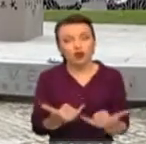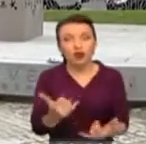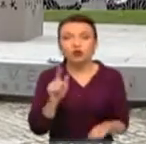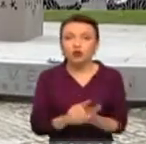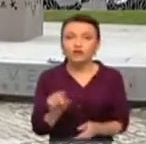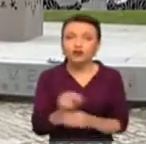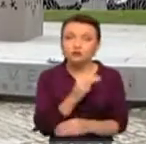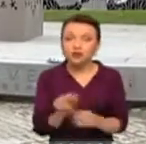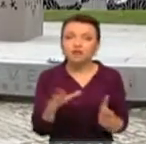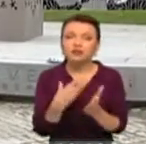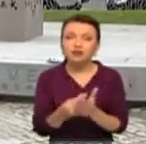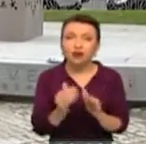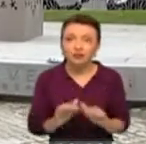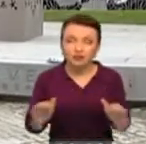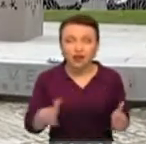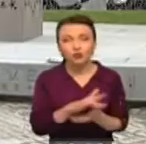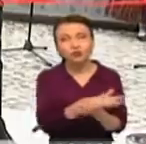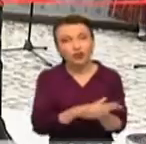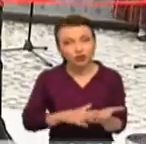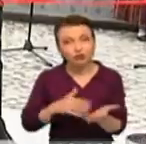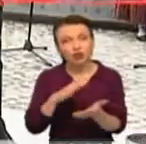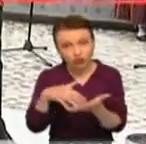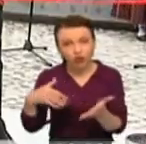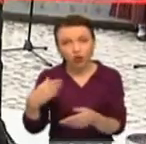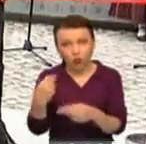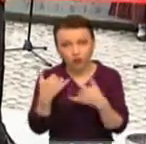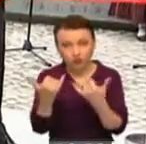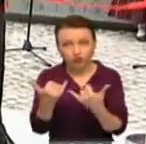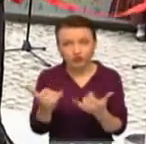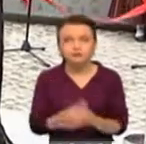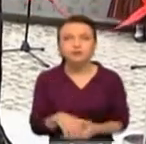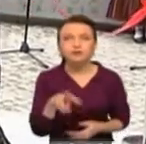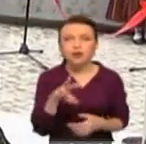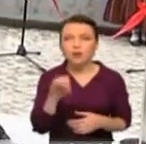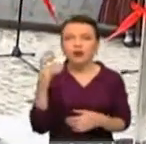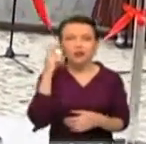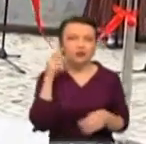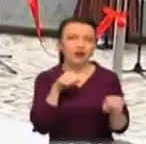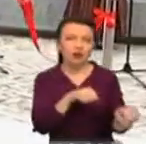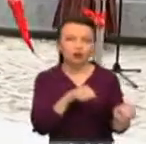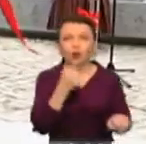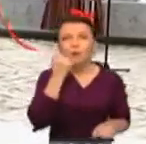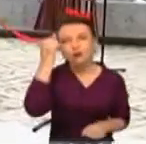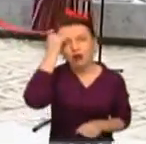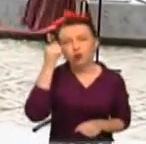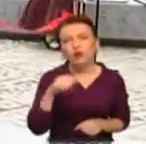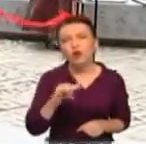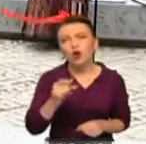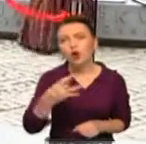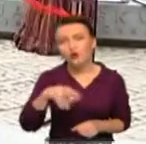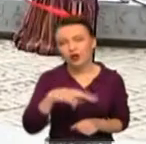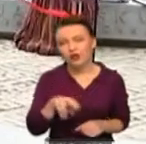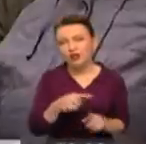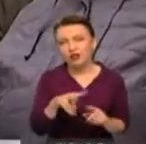виховувати своїх дітей, щоб їх далі продовжували вважати. Відкриваючи сквер, мер Києва Віталій Кличко подякував уряду Латвії за допомогу в